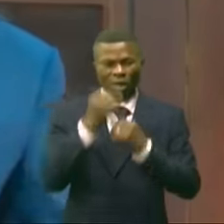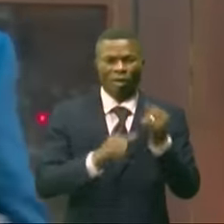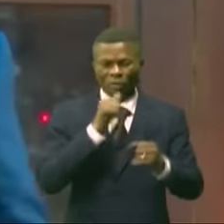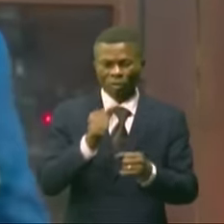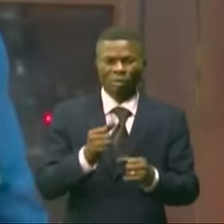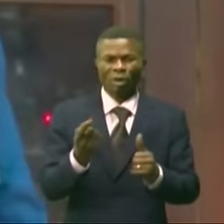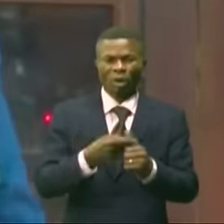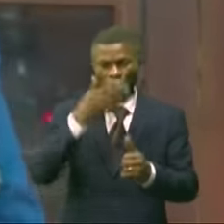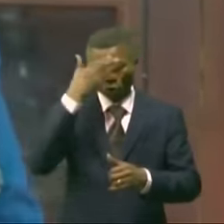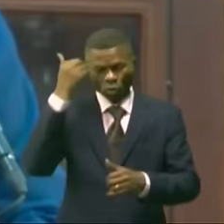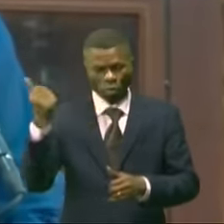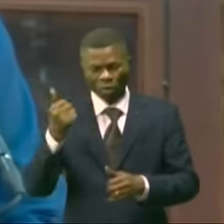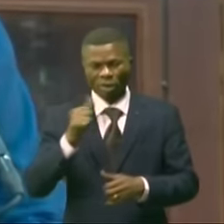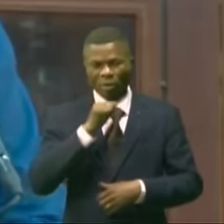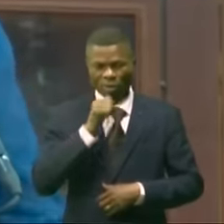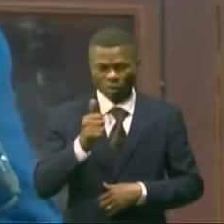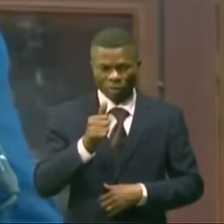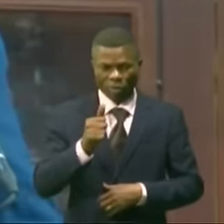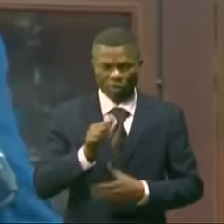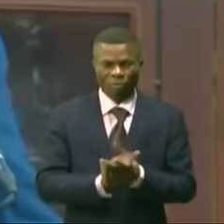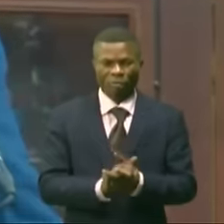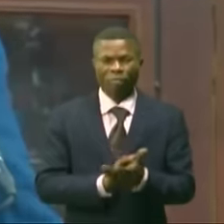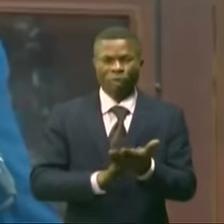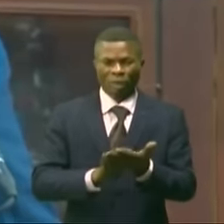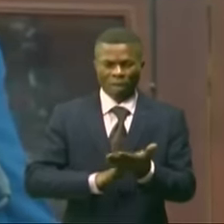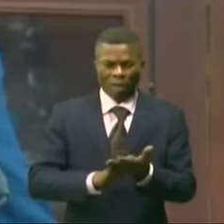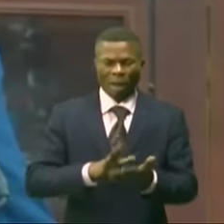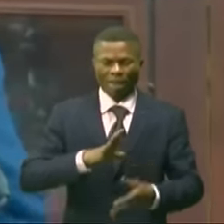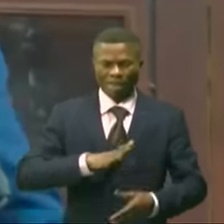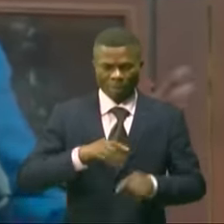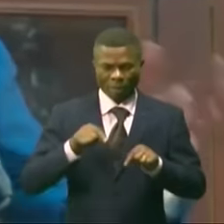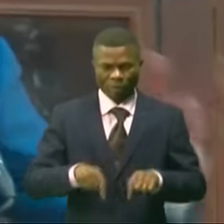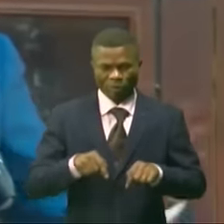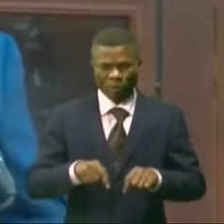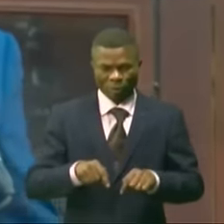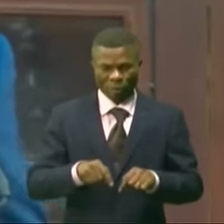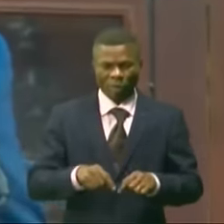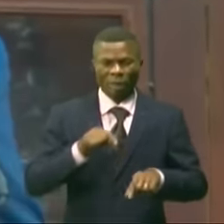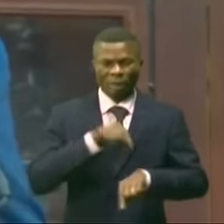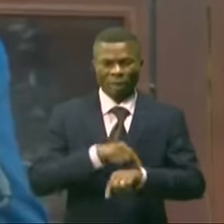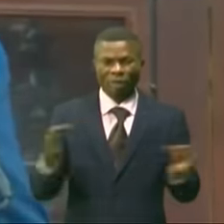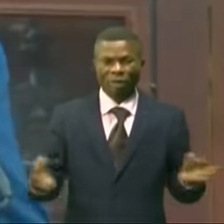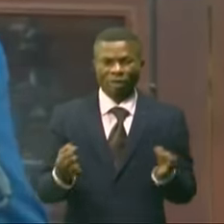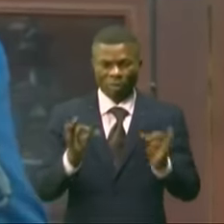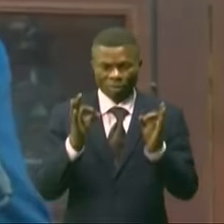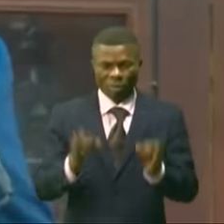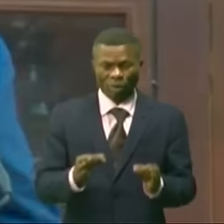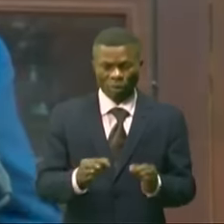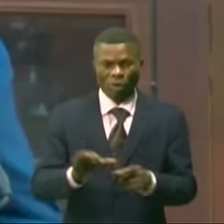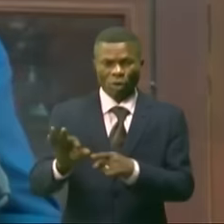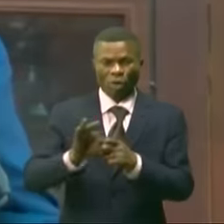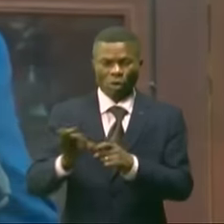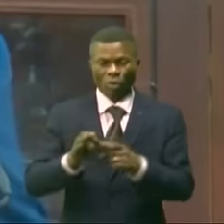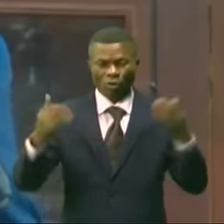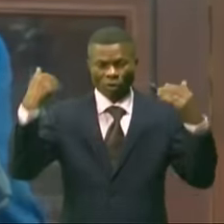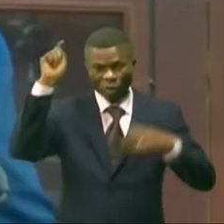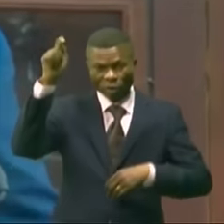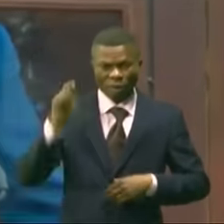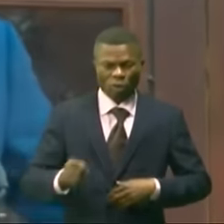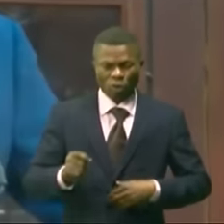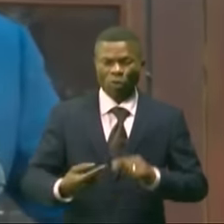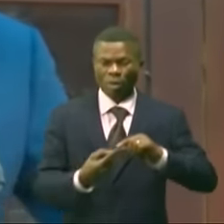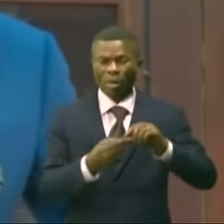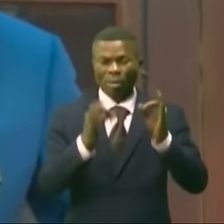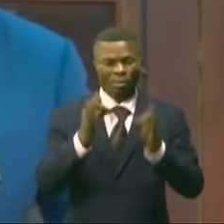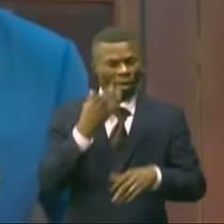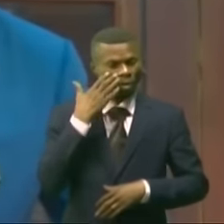sans souligner la douleur que nous ressentons à ce moment qui devrait être un moment de fête où on est en train de former des grands stratèges milita mais